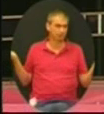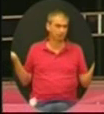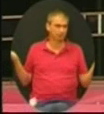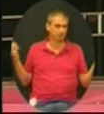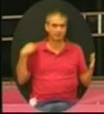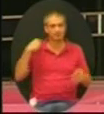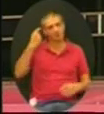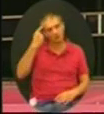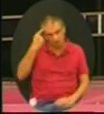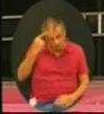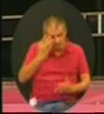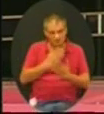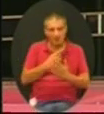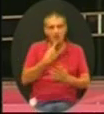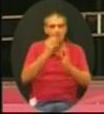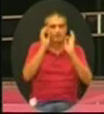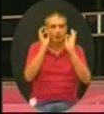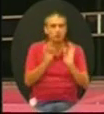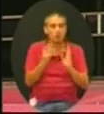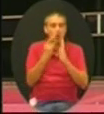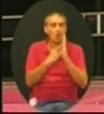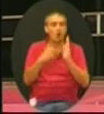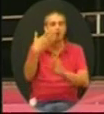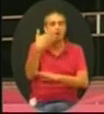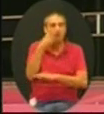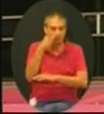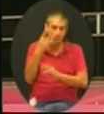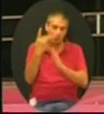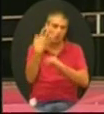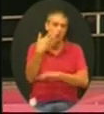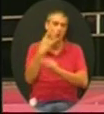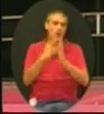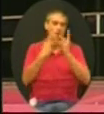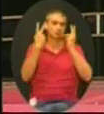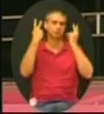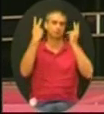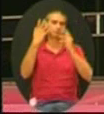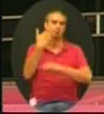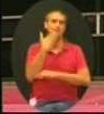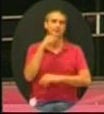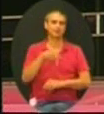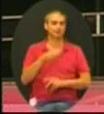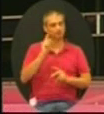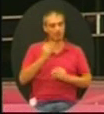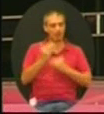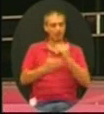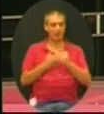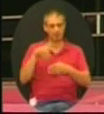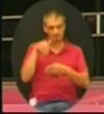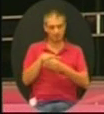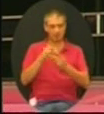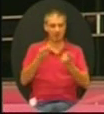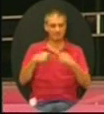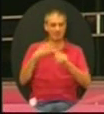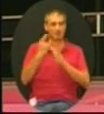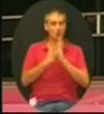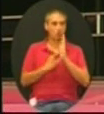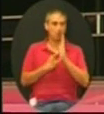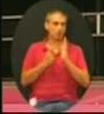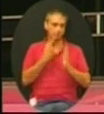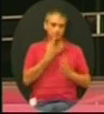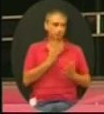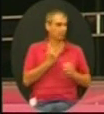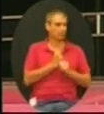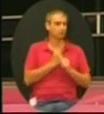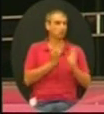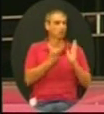אני חושבת שאמרנו מפורשות, חוק הלאום הוא חוק אסטרטגי במדינת ישראל. צריך לקדם אותו בתוך ועדת חוקה, זאת האמירה הברורה שלנו. אז